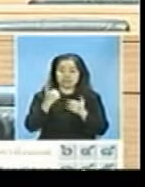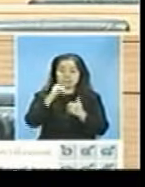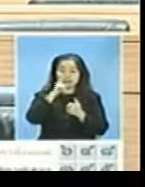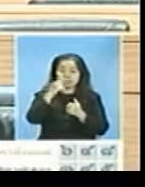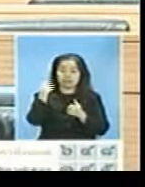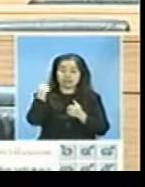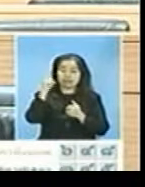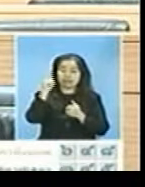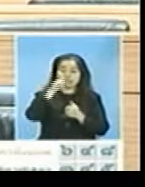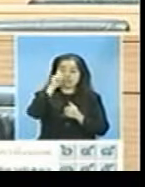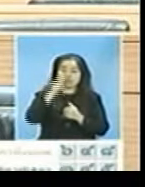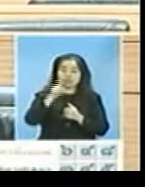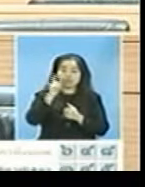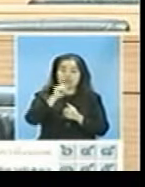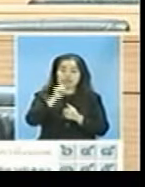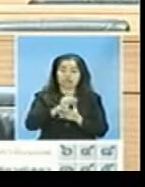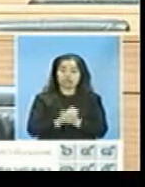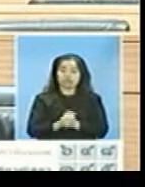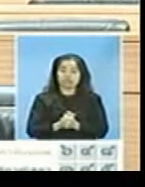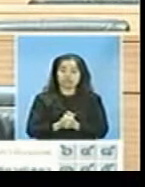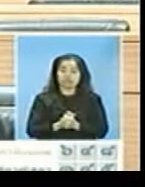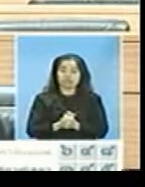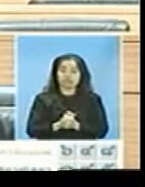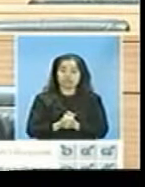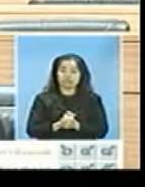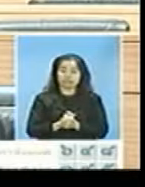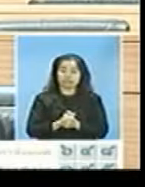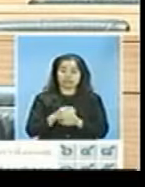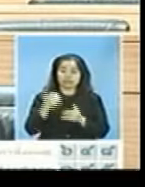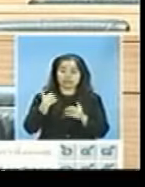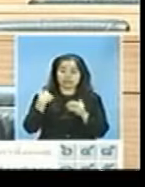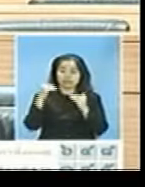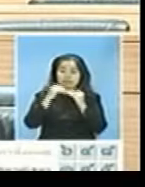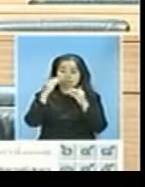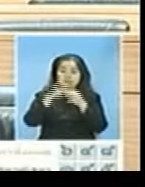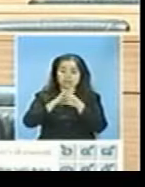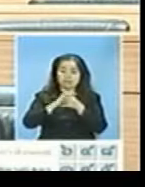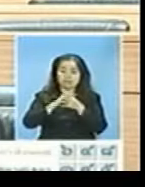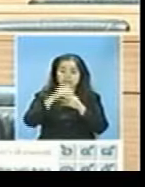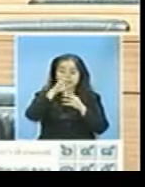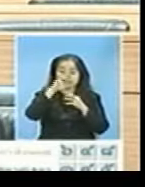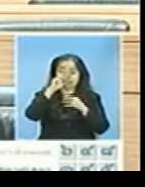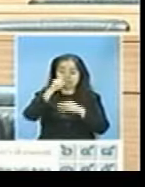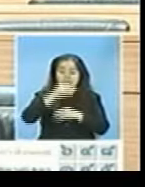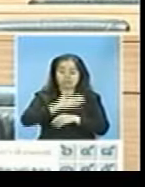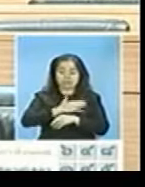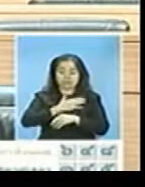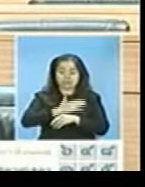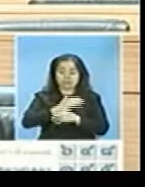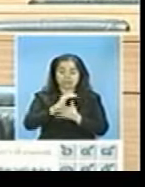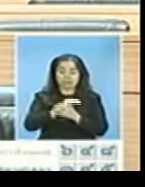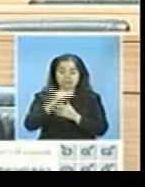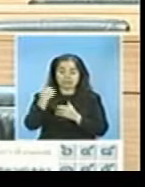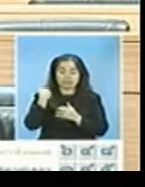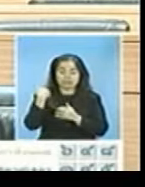จะมีประโยชน์อะไรครับก็สู้เราใช้รัฐสภาของเราซึ่งมีตัวแทนของ